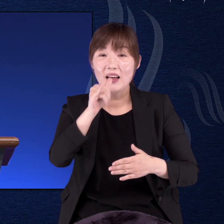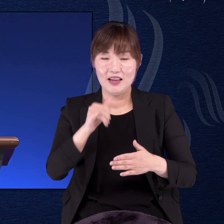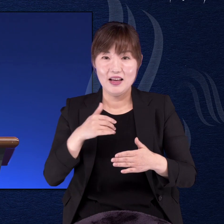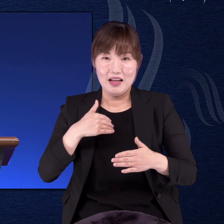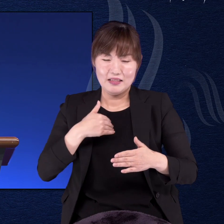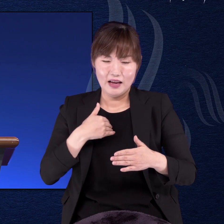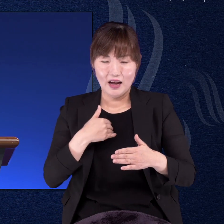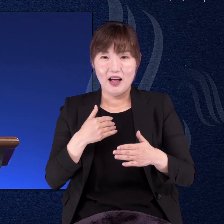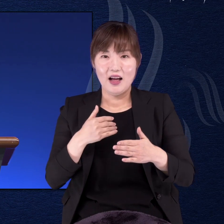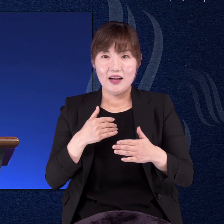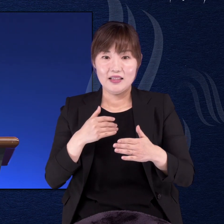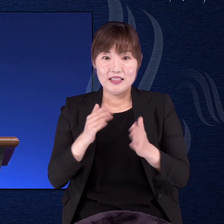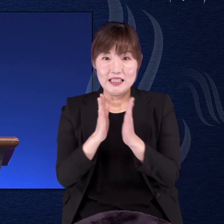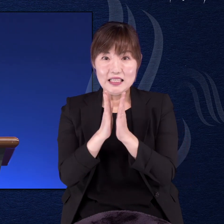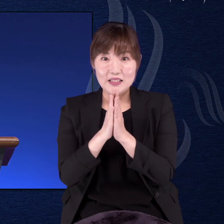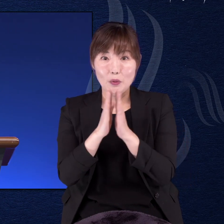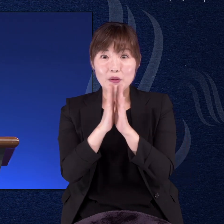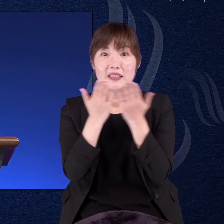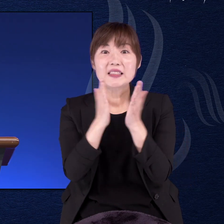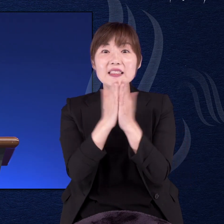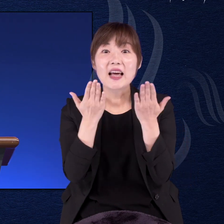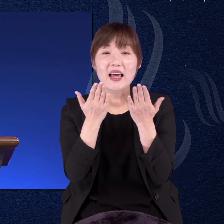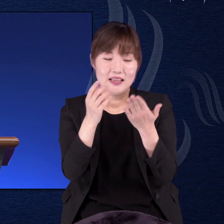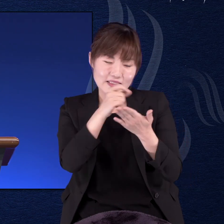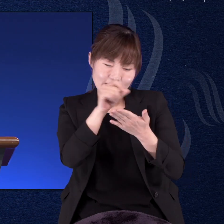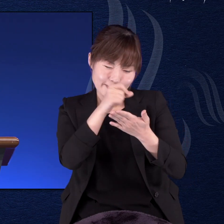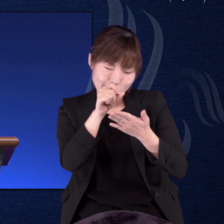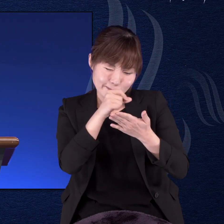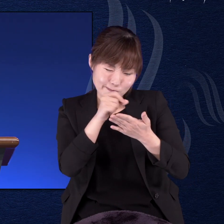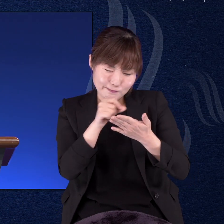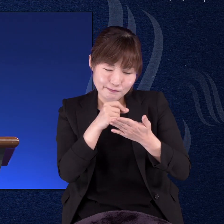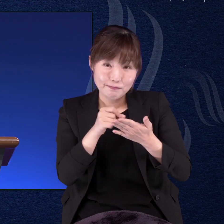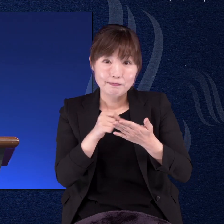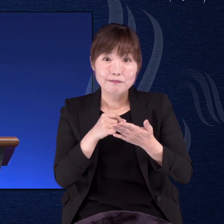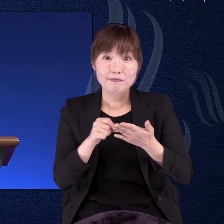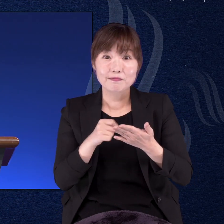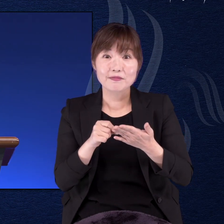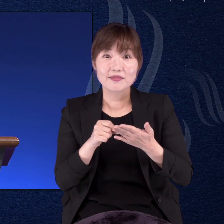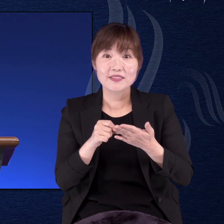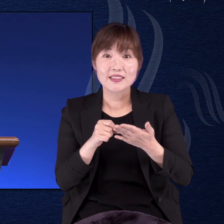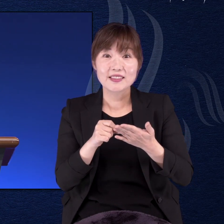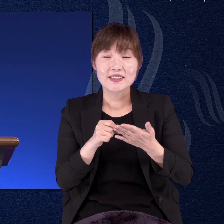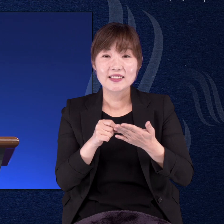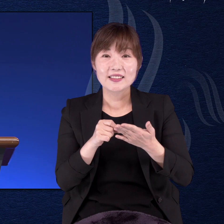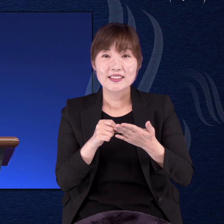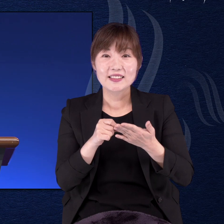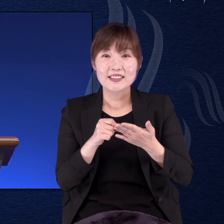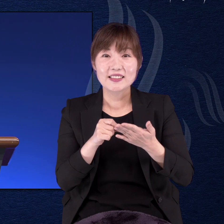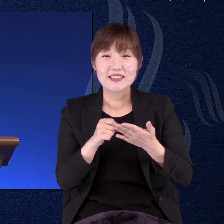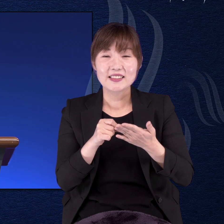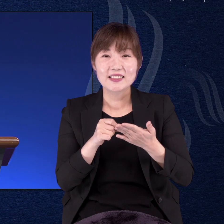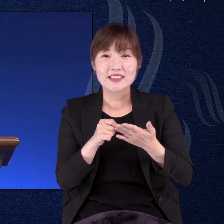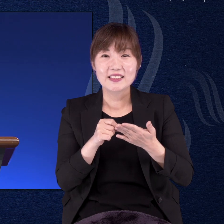기도책에 넣고 태동 잘하게 해주세요. 아이가 태어나면 하다못해 아이의 죄송합니다, 응가에 대해서